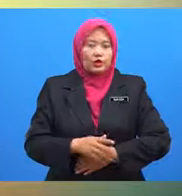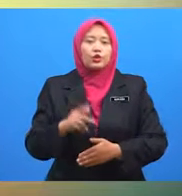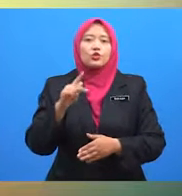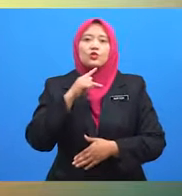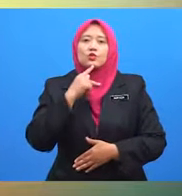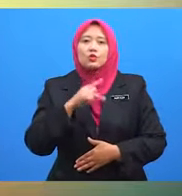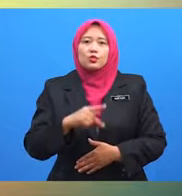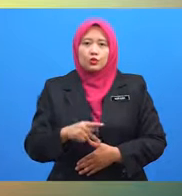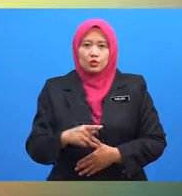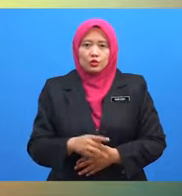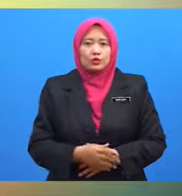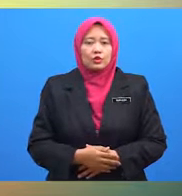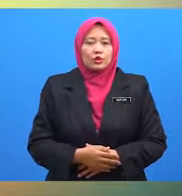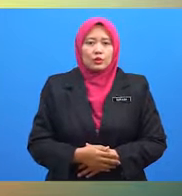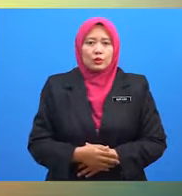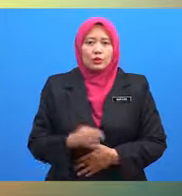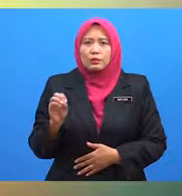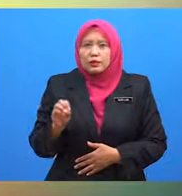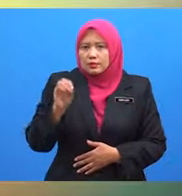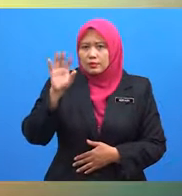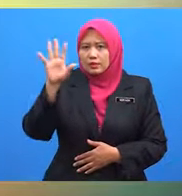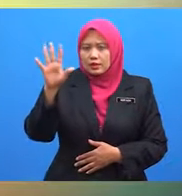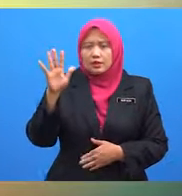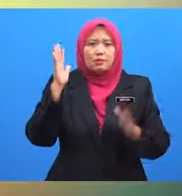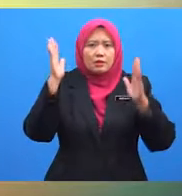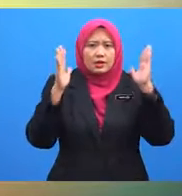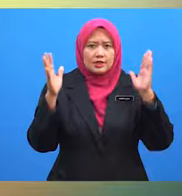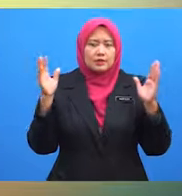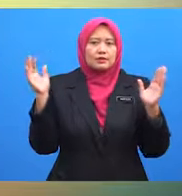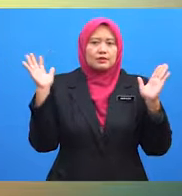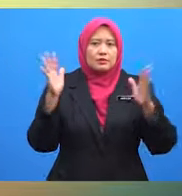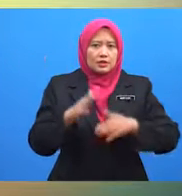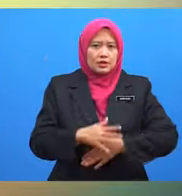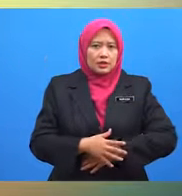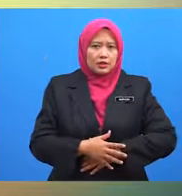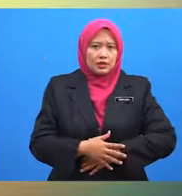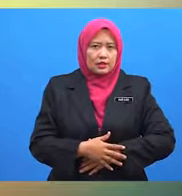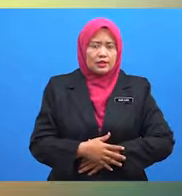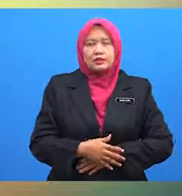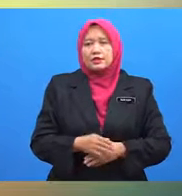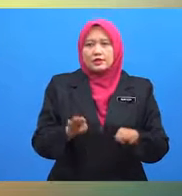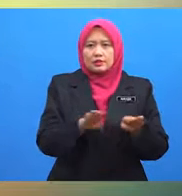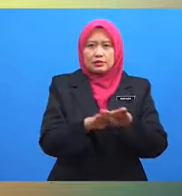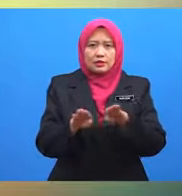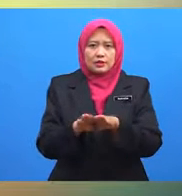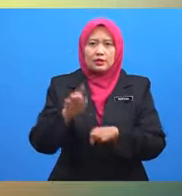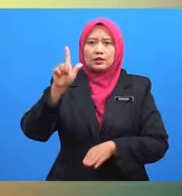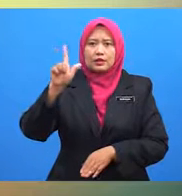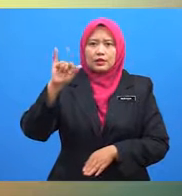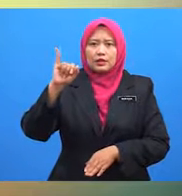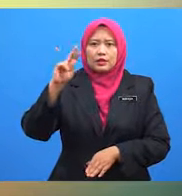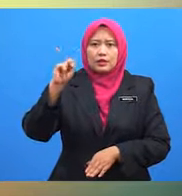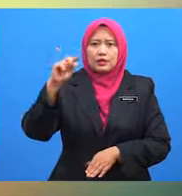Perkembangan Bahasa Melayu sebagai lingua franca perdagangan zaman silam sehingga kini